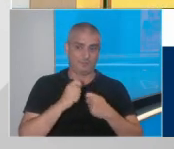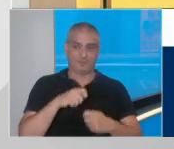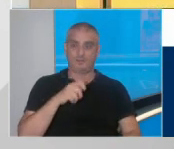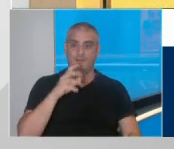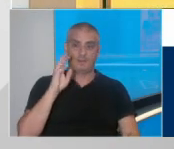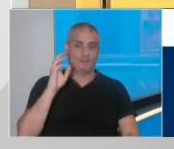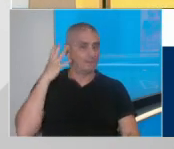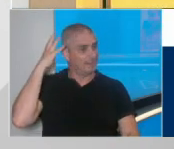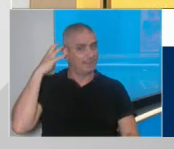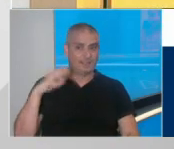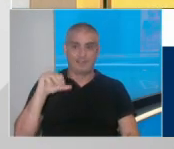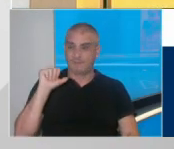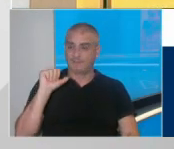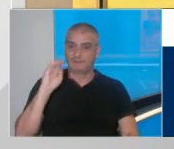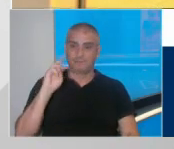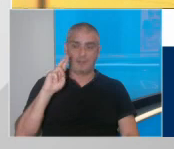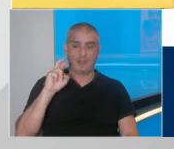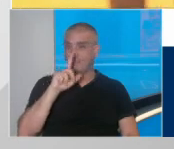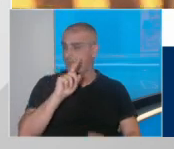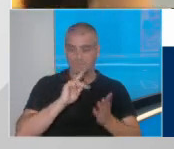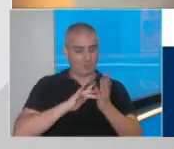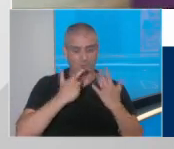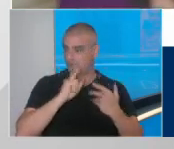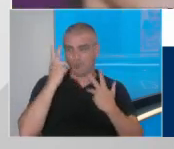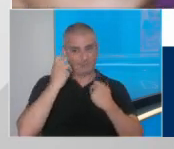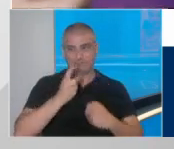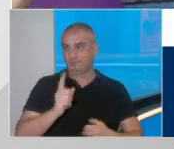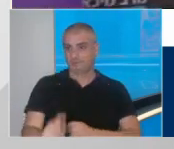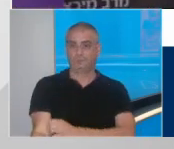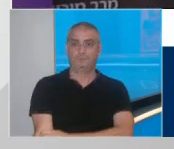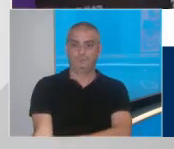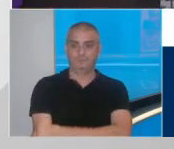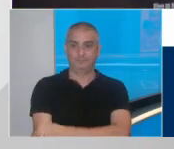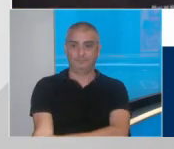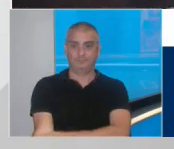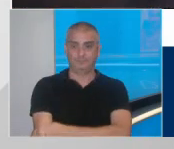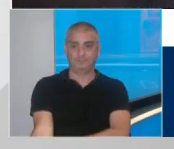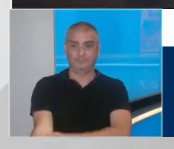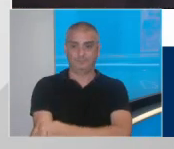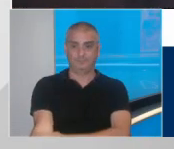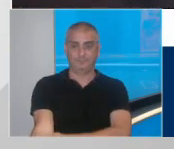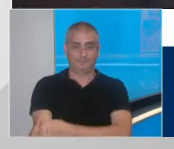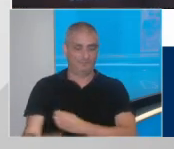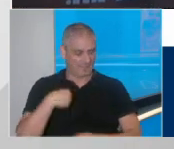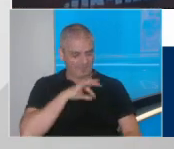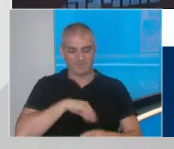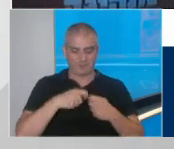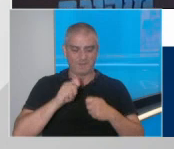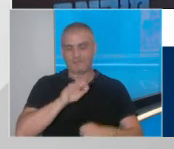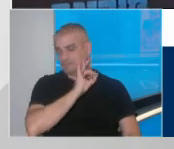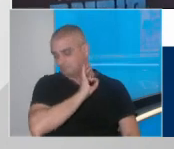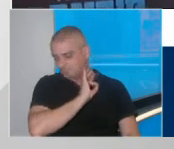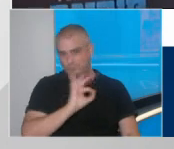מרנה, כן, במקום 7, אף אחד לא צפה את זה, ותראו, הרווחנו פרלמנטרית